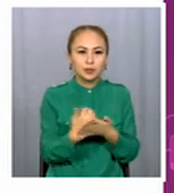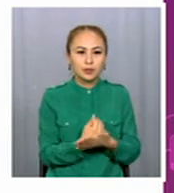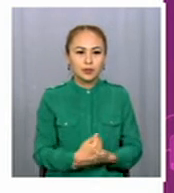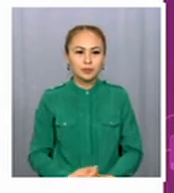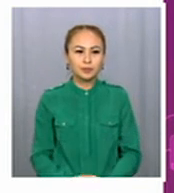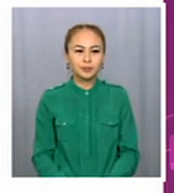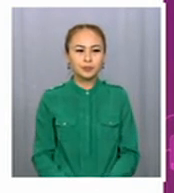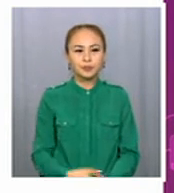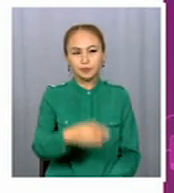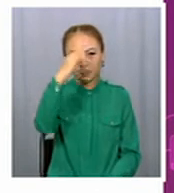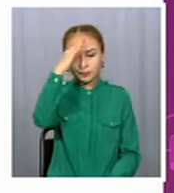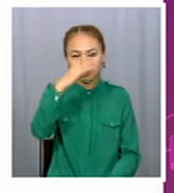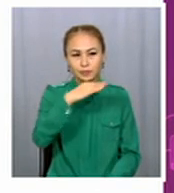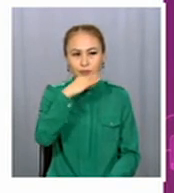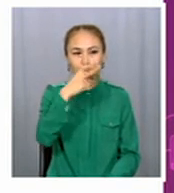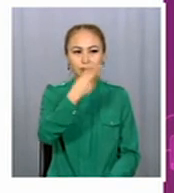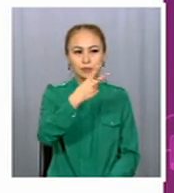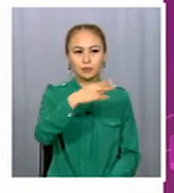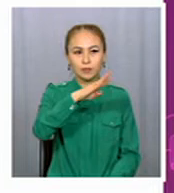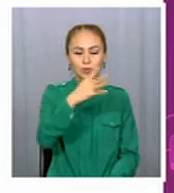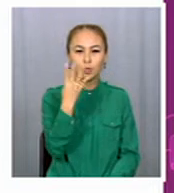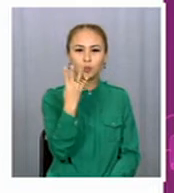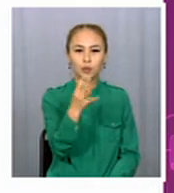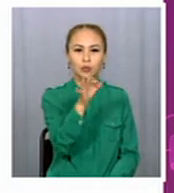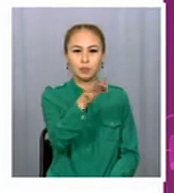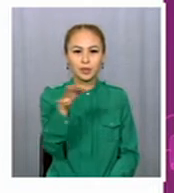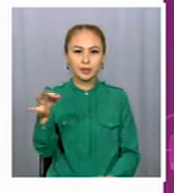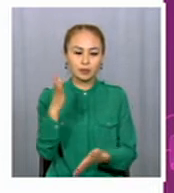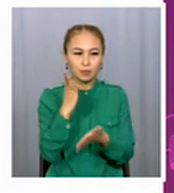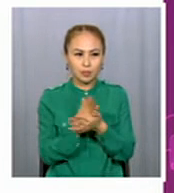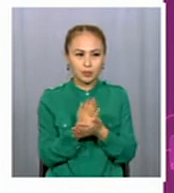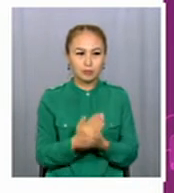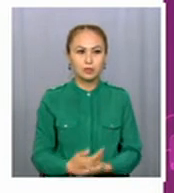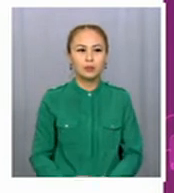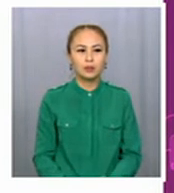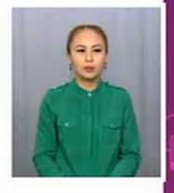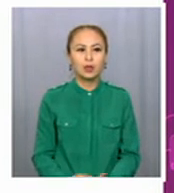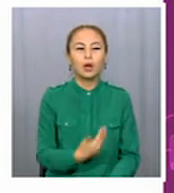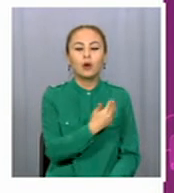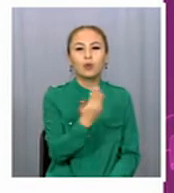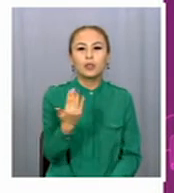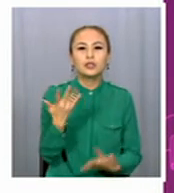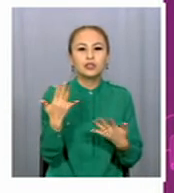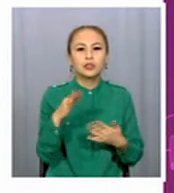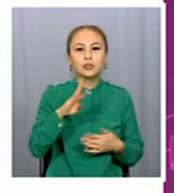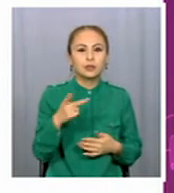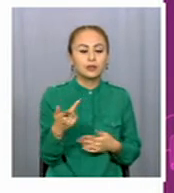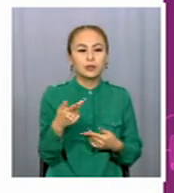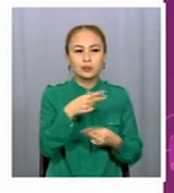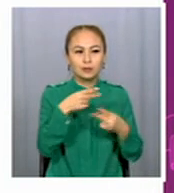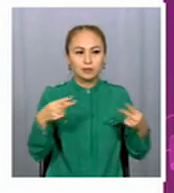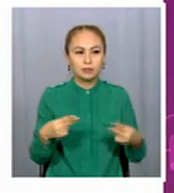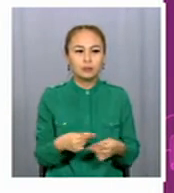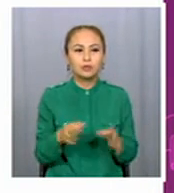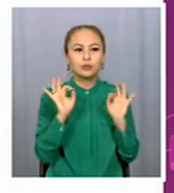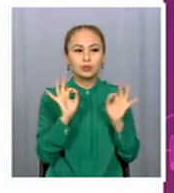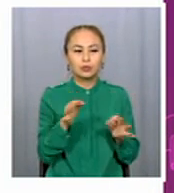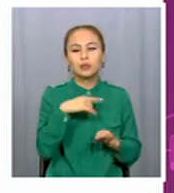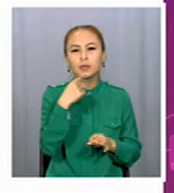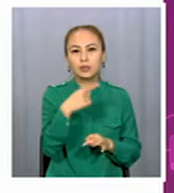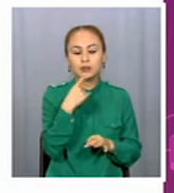Анықтайық. Әкесінде 20 теңгелік 4 монета бар. Ол неше теңгеге тең? Дұрыс